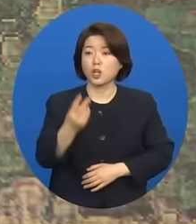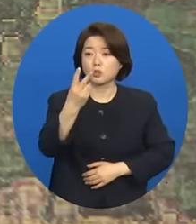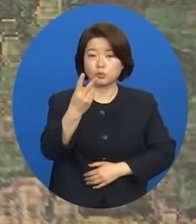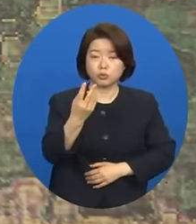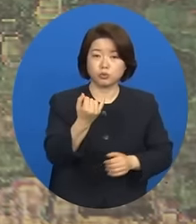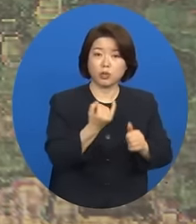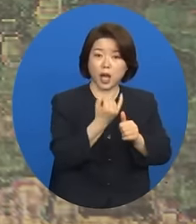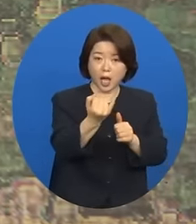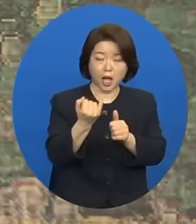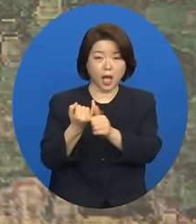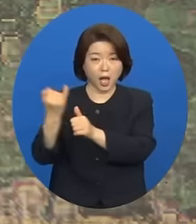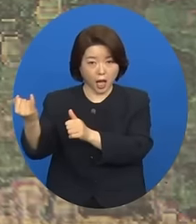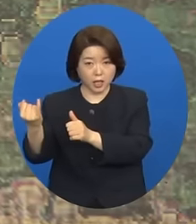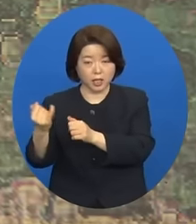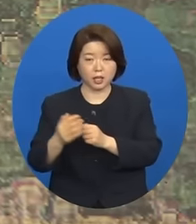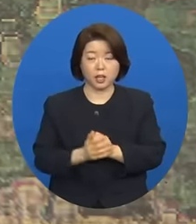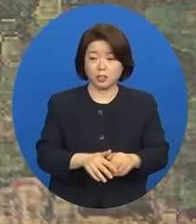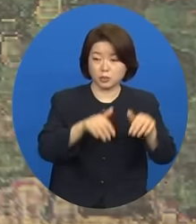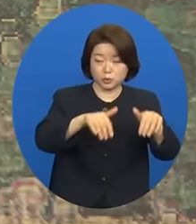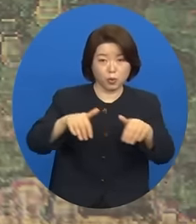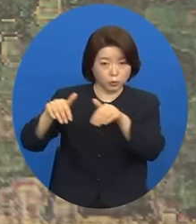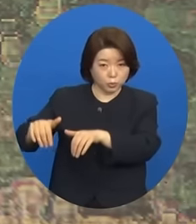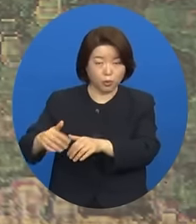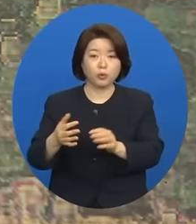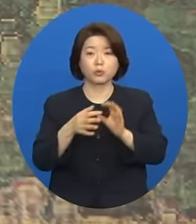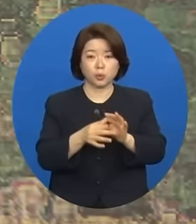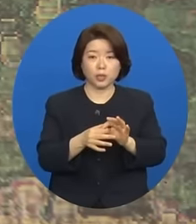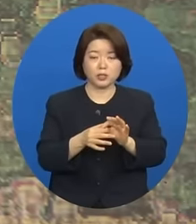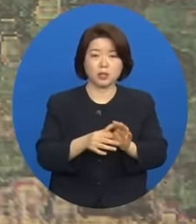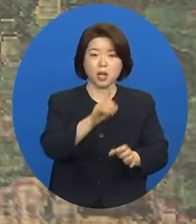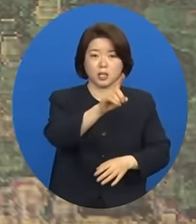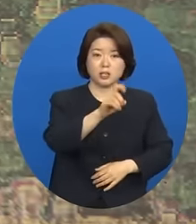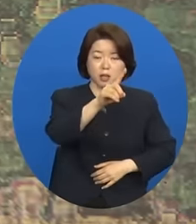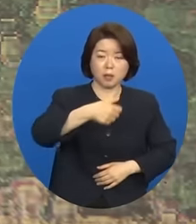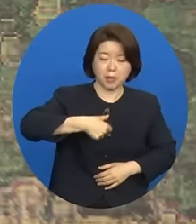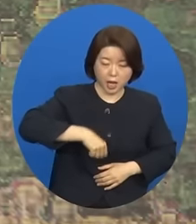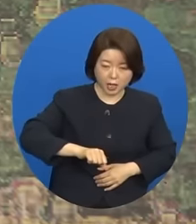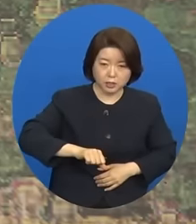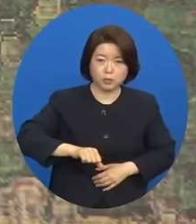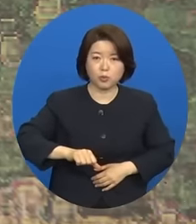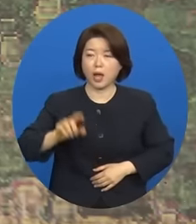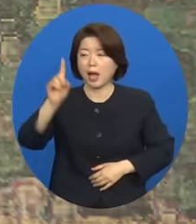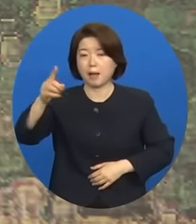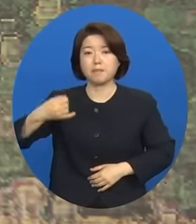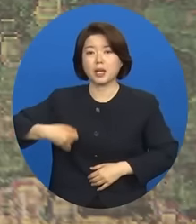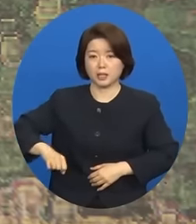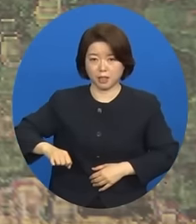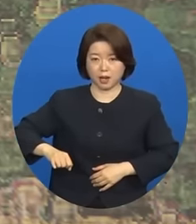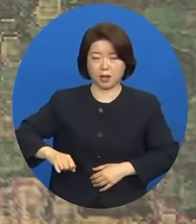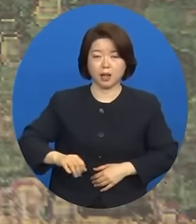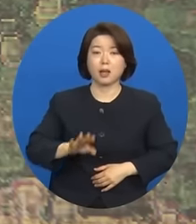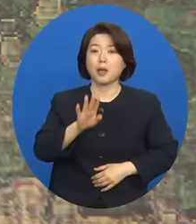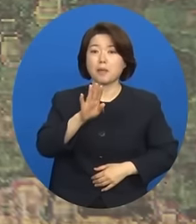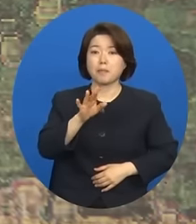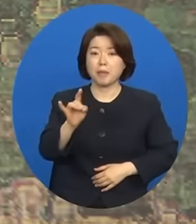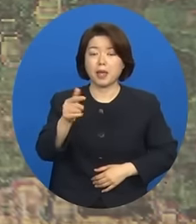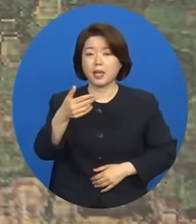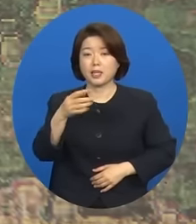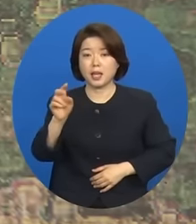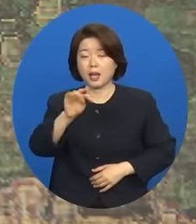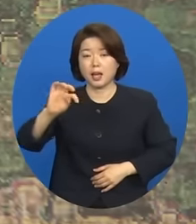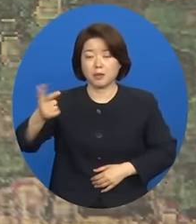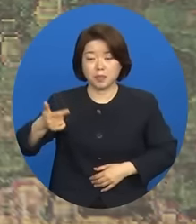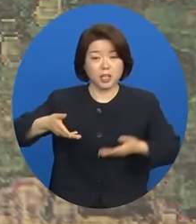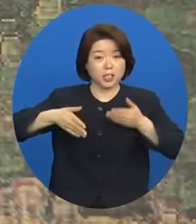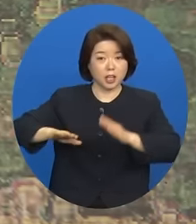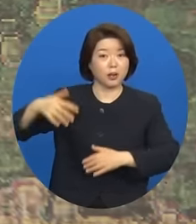두 그 아내 종들을 통해서 11명의 아들과 1명의 딸 아직 베냐민은 태어나지 않았지만 이미 열두